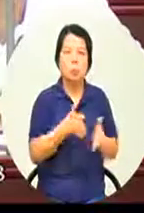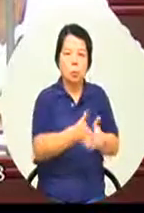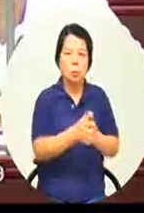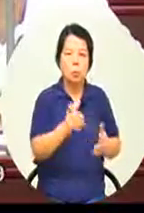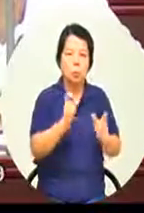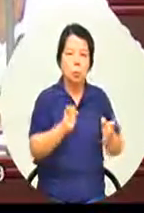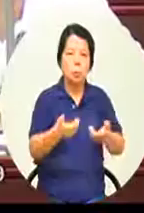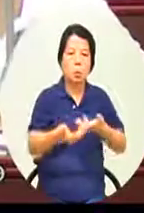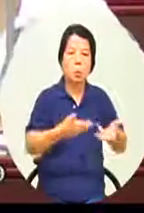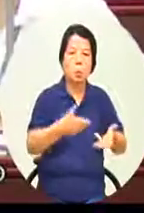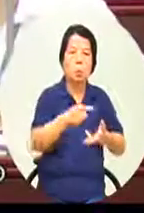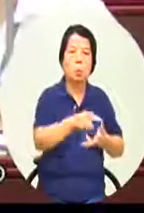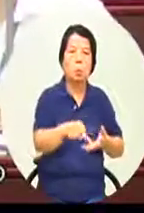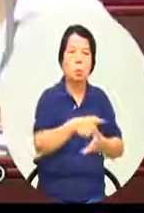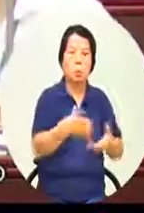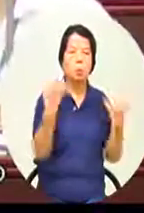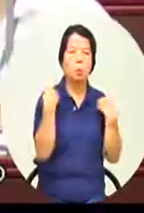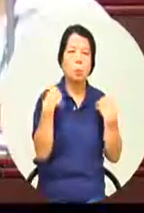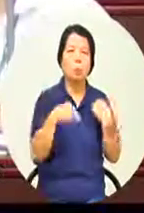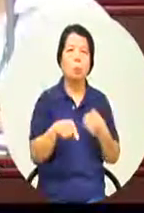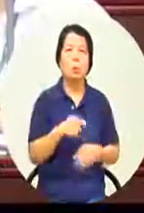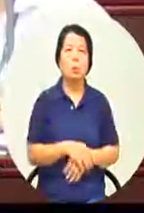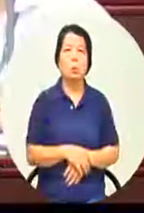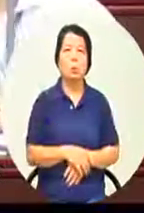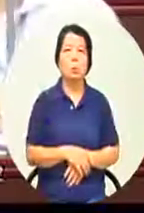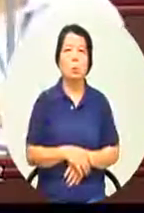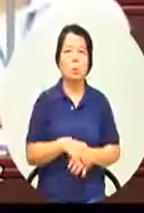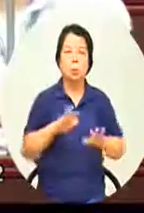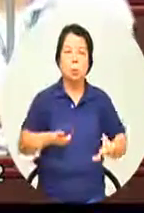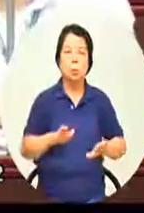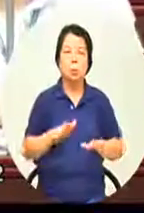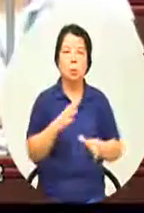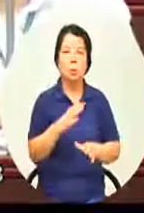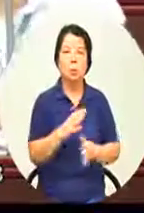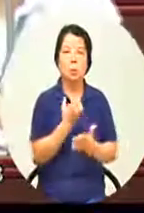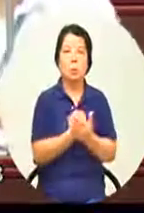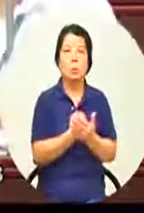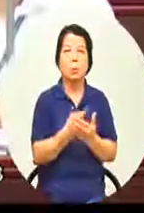公司他们必须要来负责这一个部分的那现有的这一个